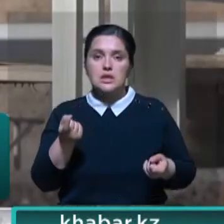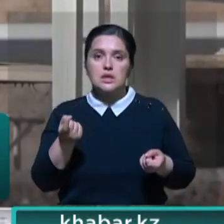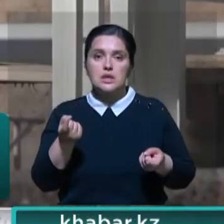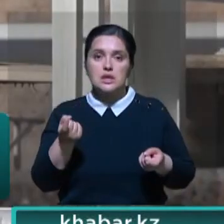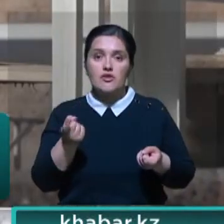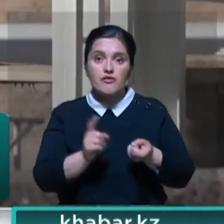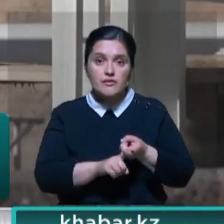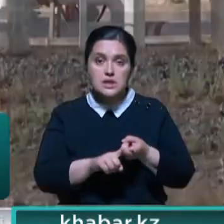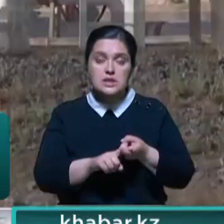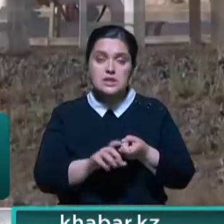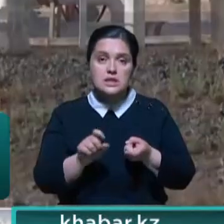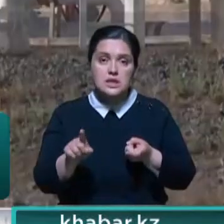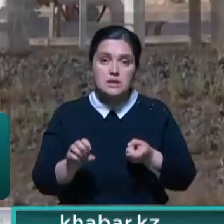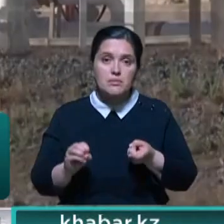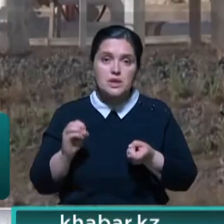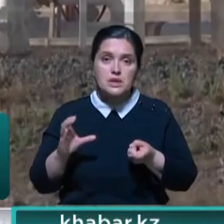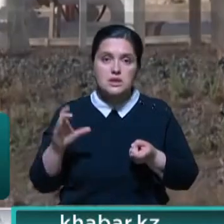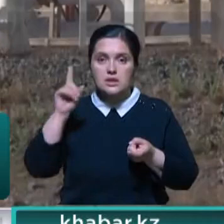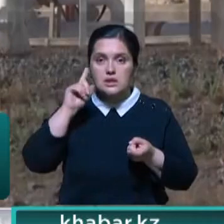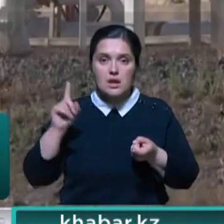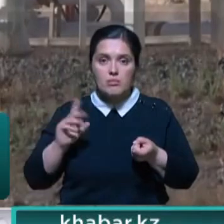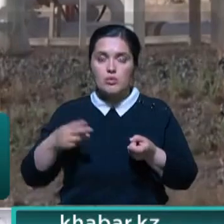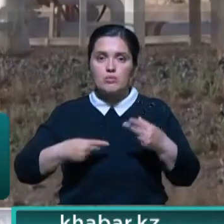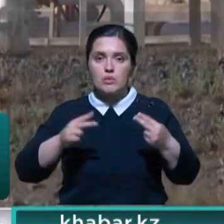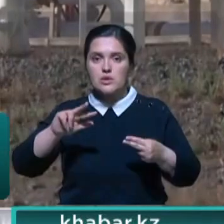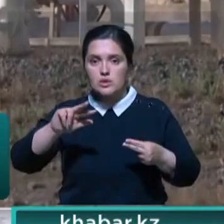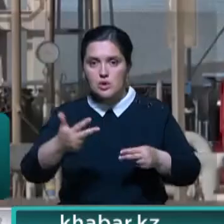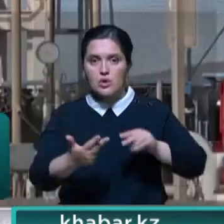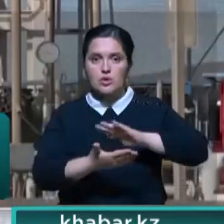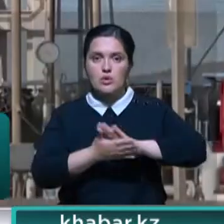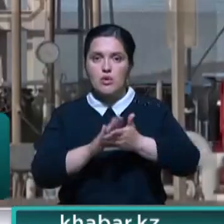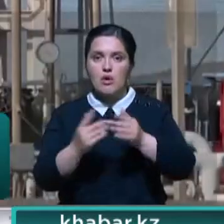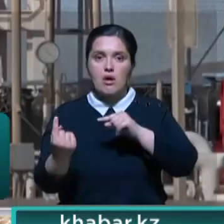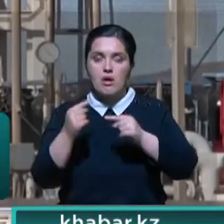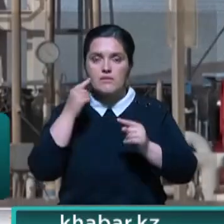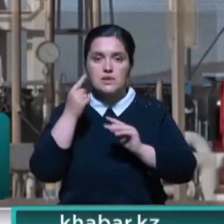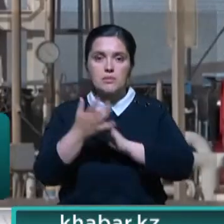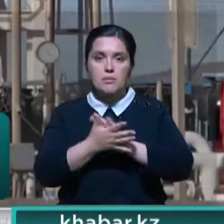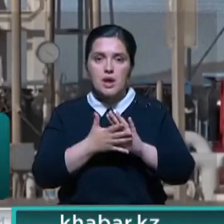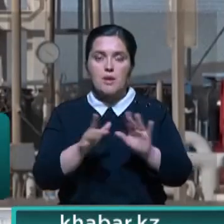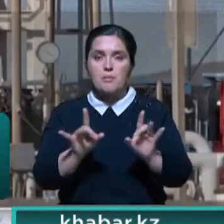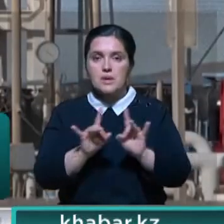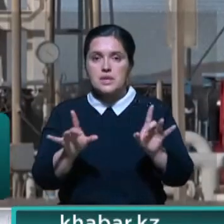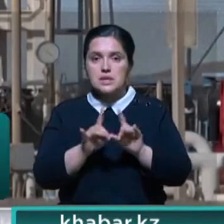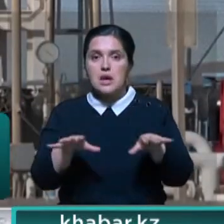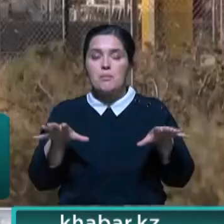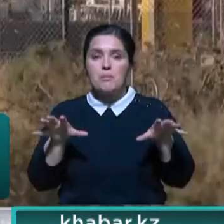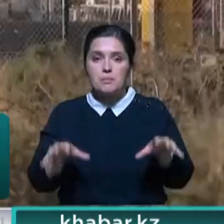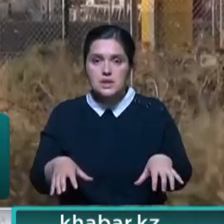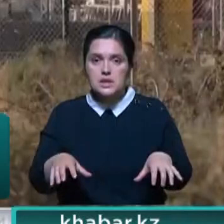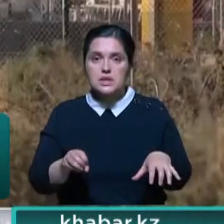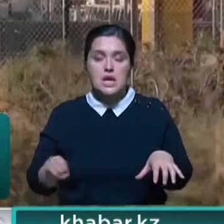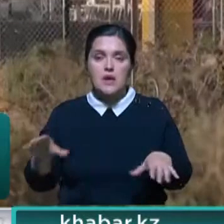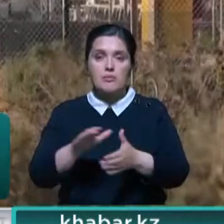осуществлять через Египет. В связи с этим ЕС и Израиль намерены подписать трехсторонний договор о взаимопонимании. По